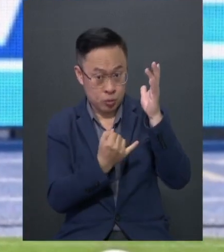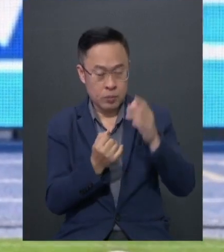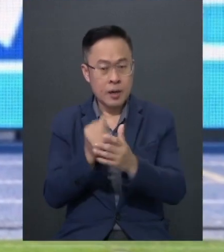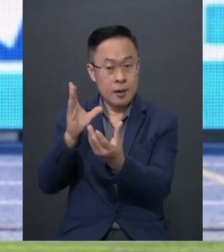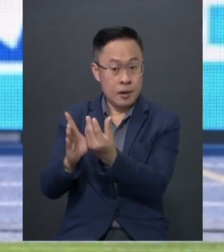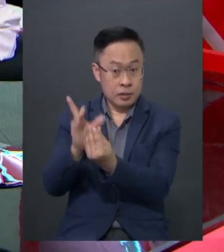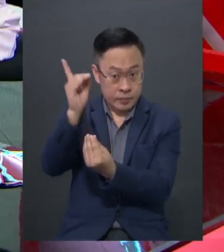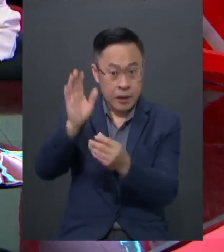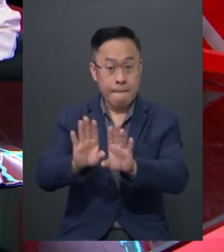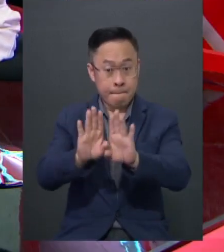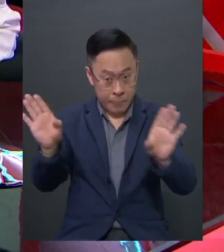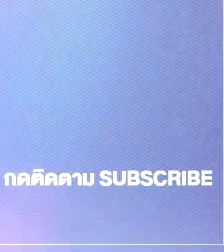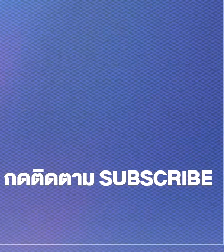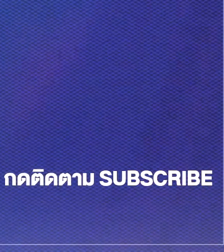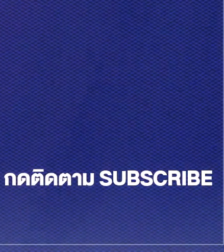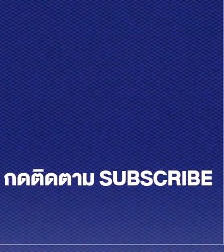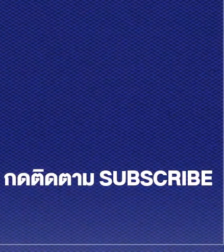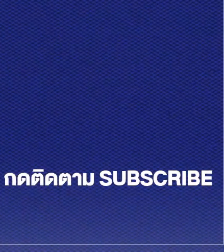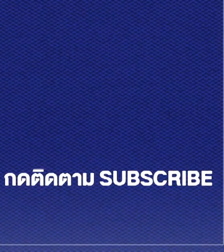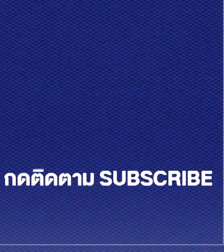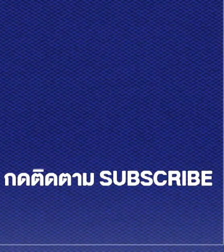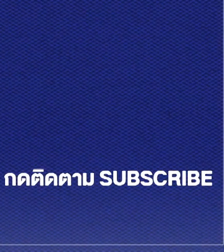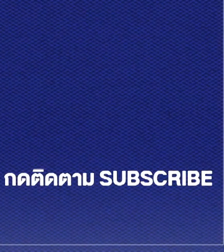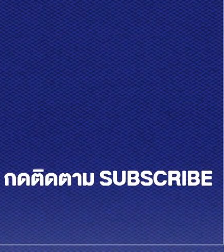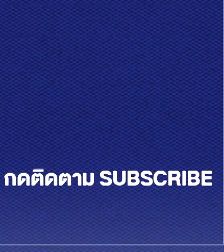ก็เดี๋ยวรอติดตามแล้วกันค่ะ